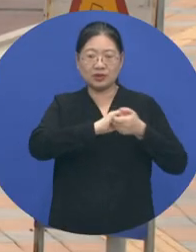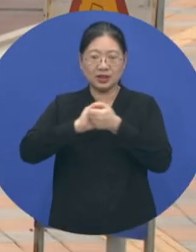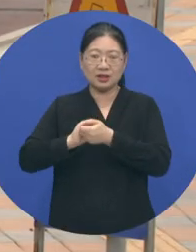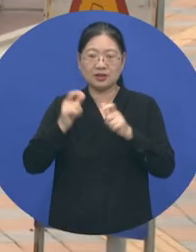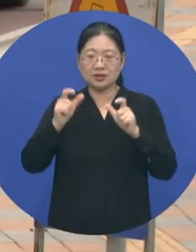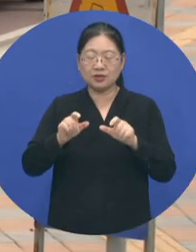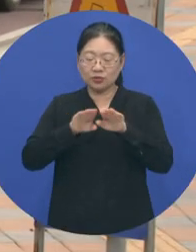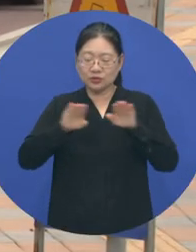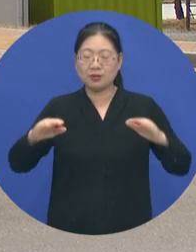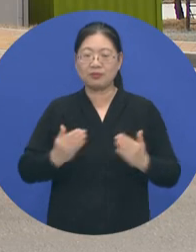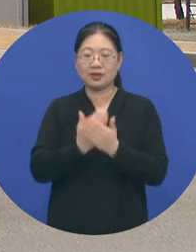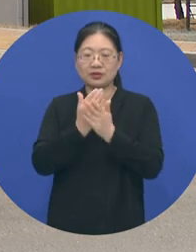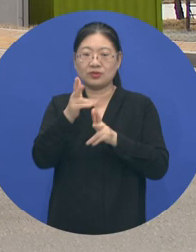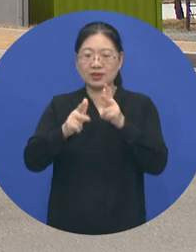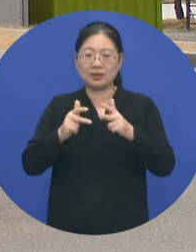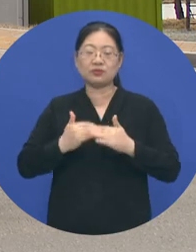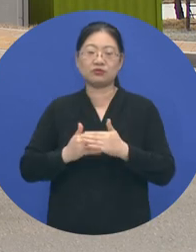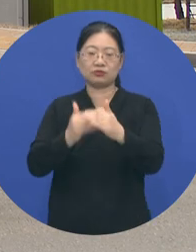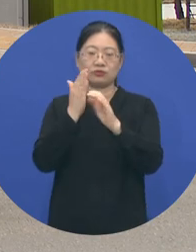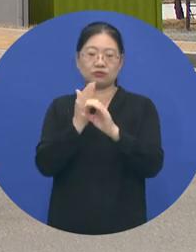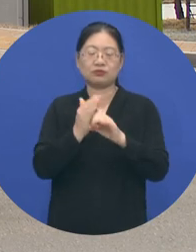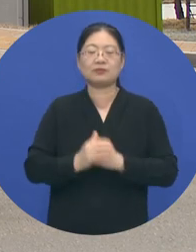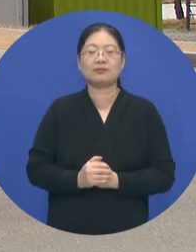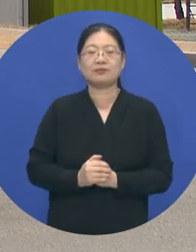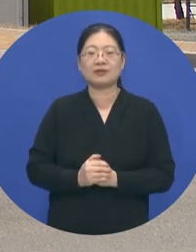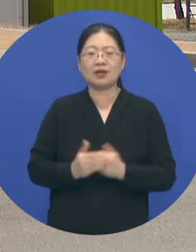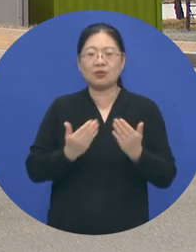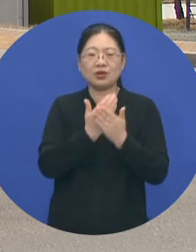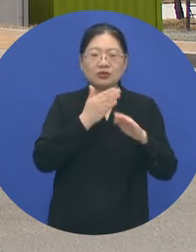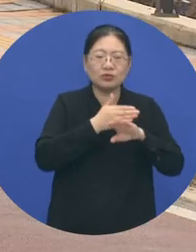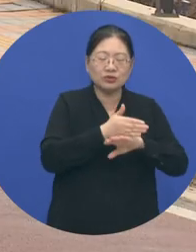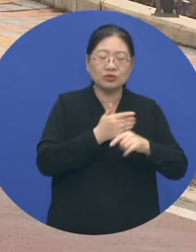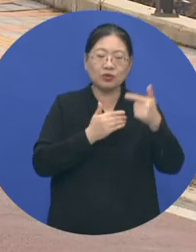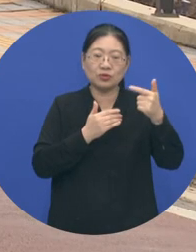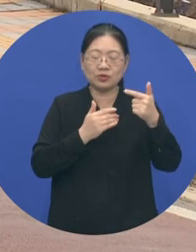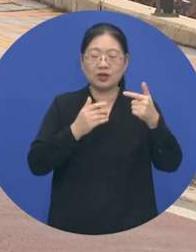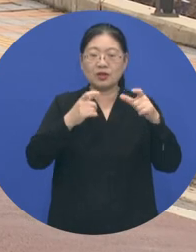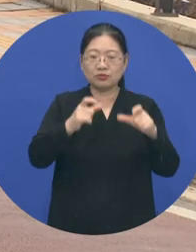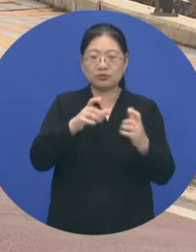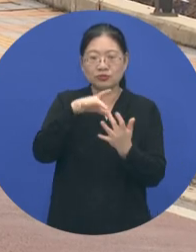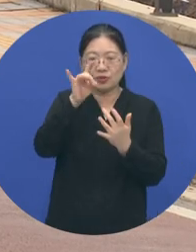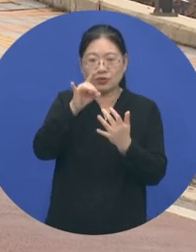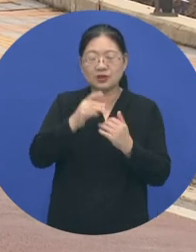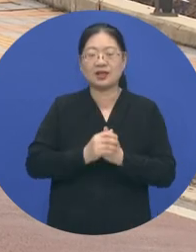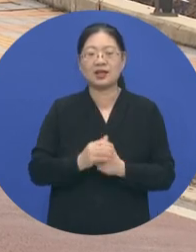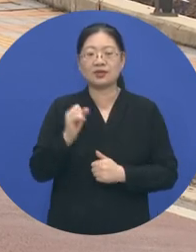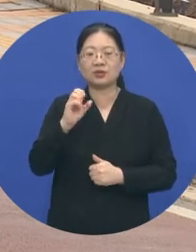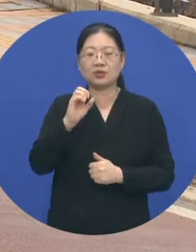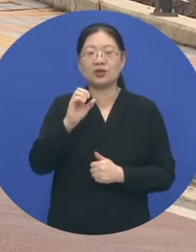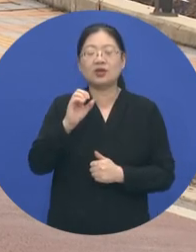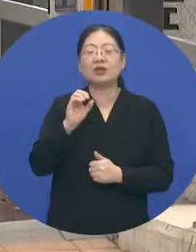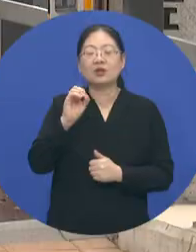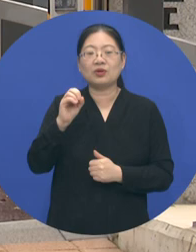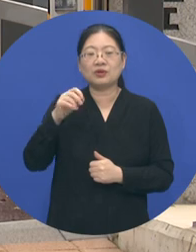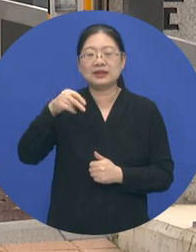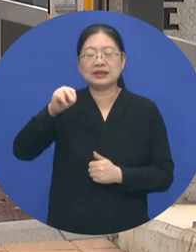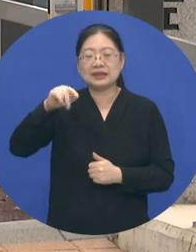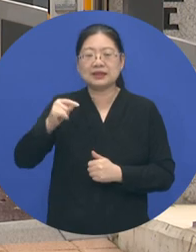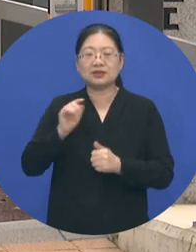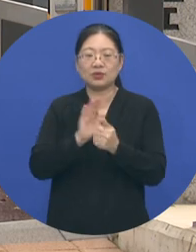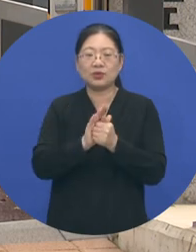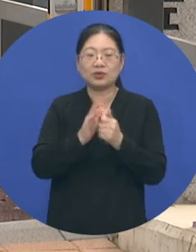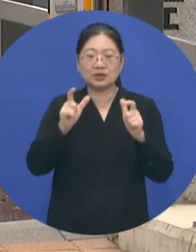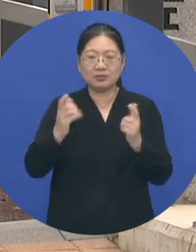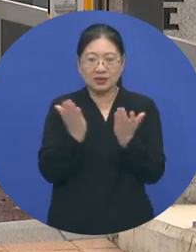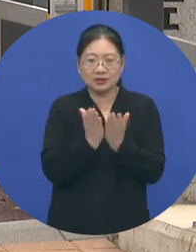단위로 지역 균형발전 사업을 추진 중입니다. 발전이 더딘 6개 시군을 선정, SOC 지원과 지역 맞춤형 사업을